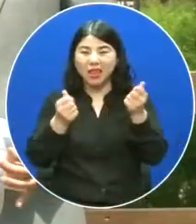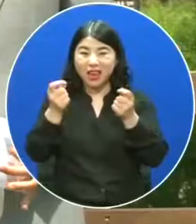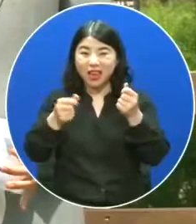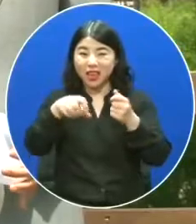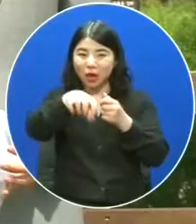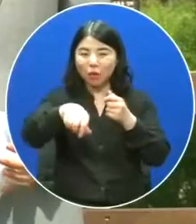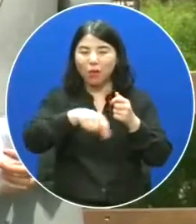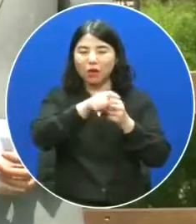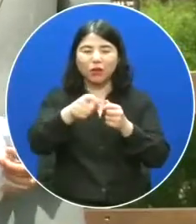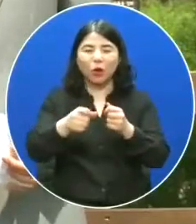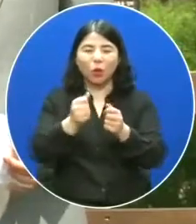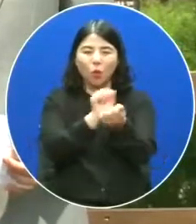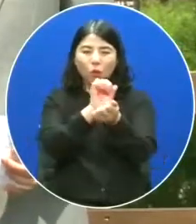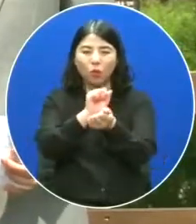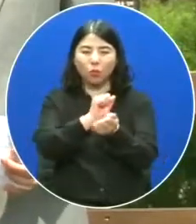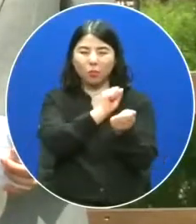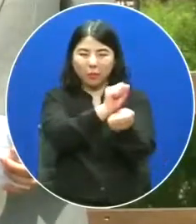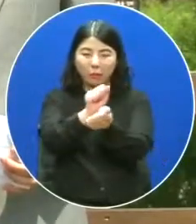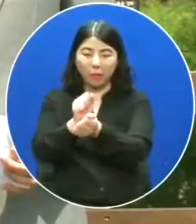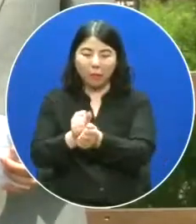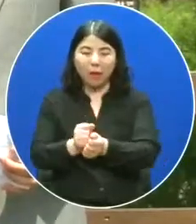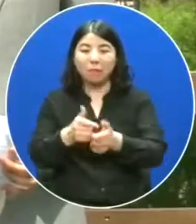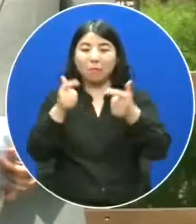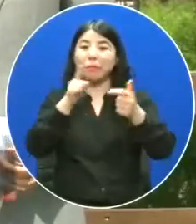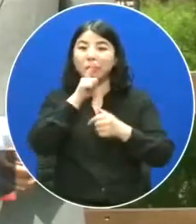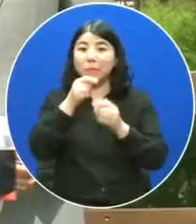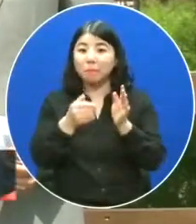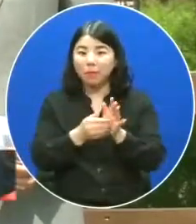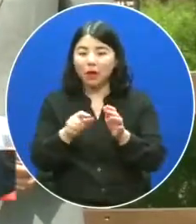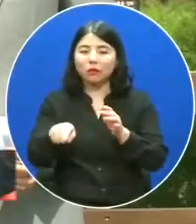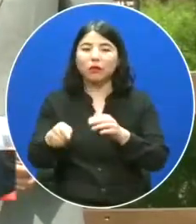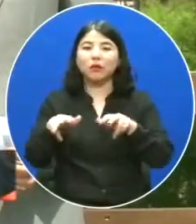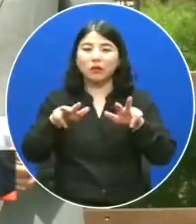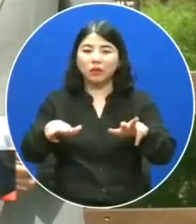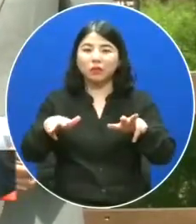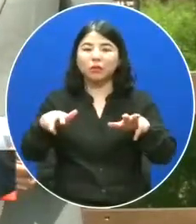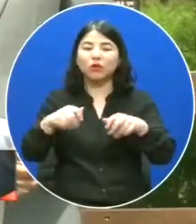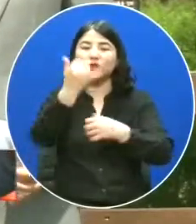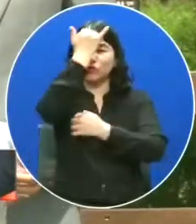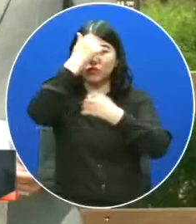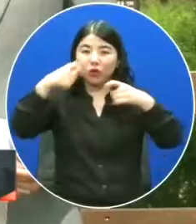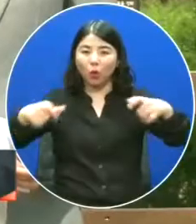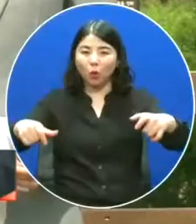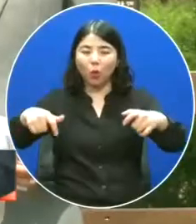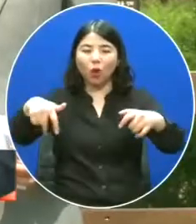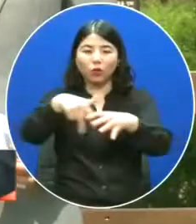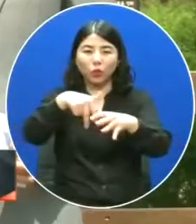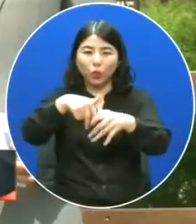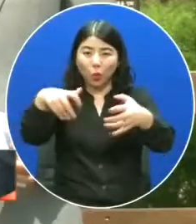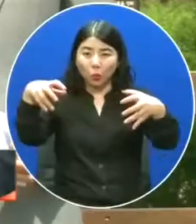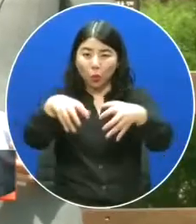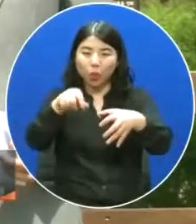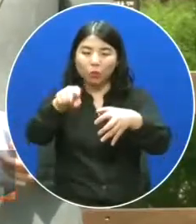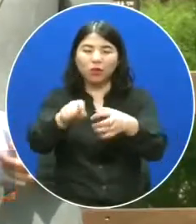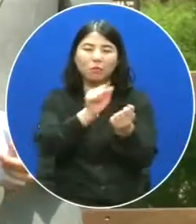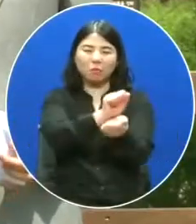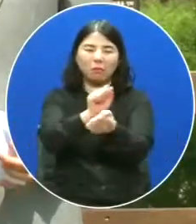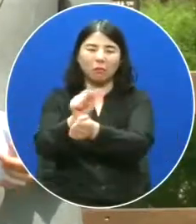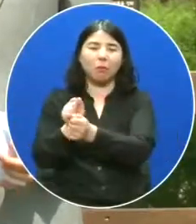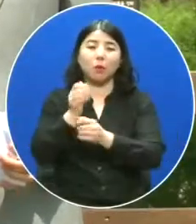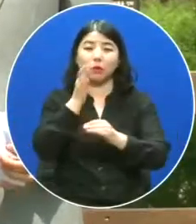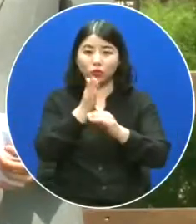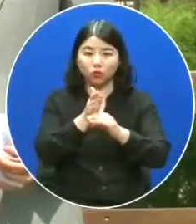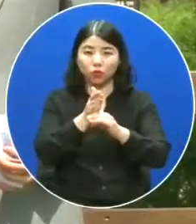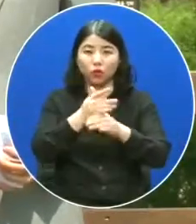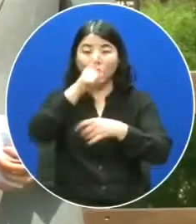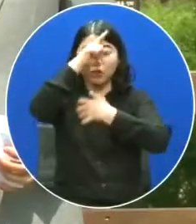대해 말씀드렸었는데요. 한 달이 지난 지금은 충청권의 종교 모임에서도 위험이 확산되는 중입니다.